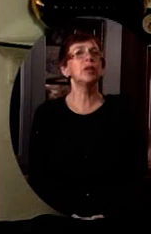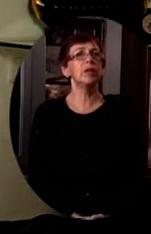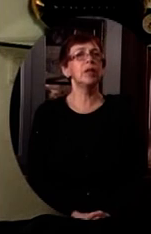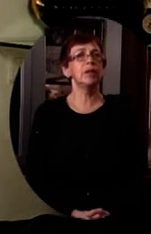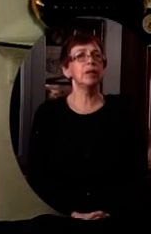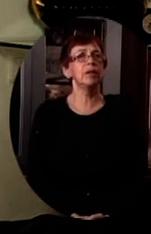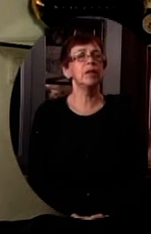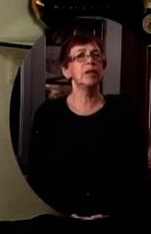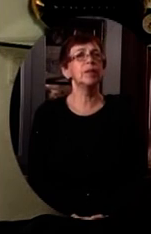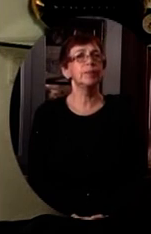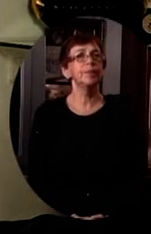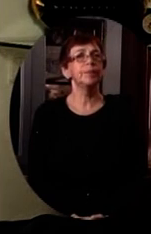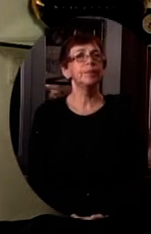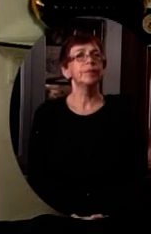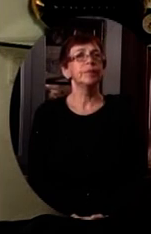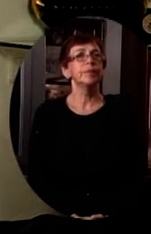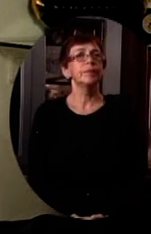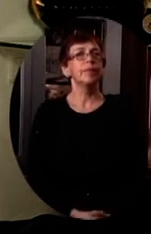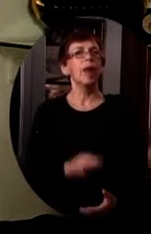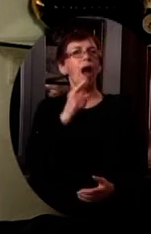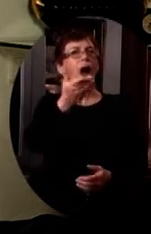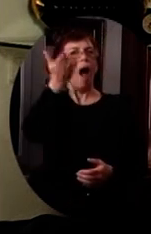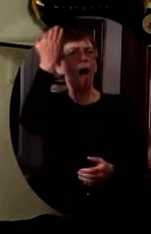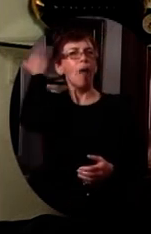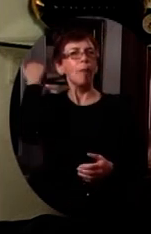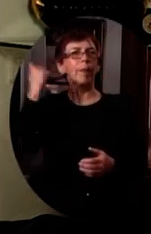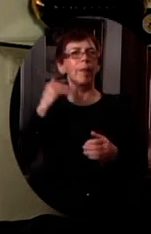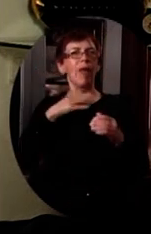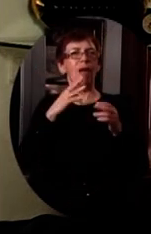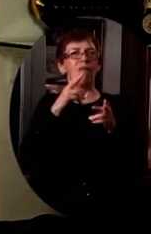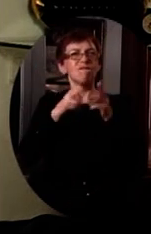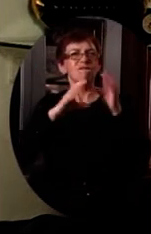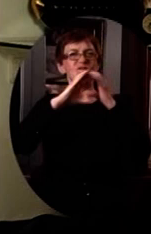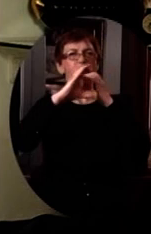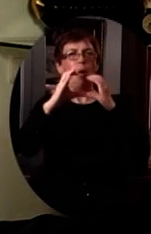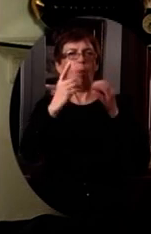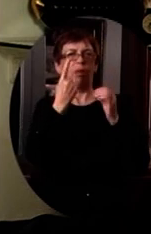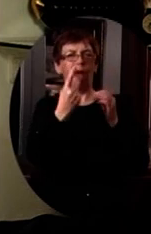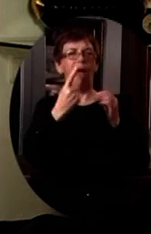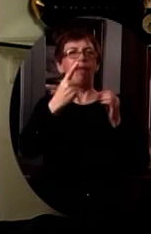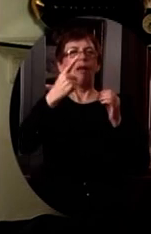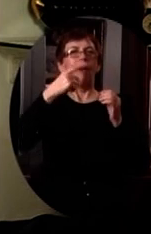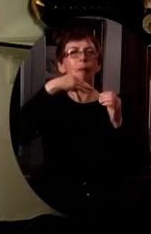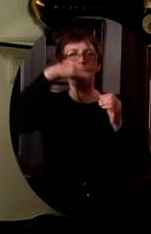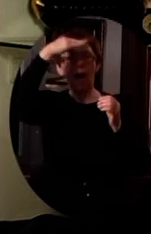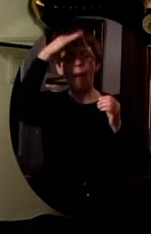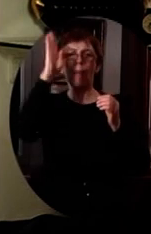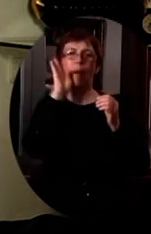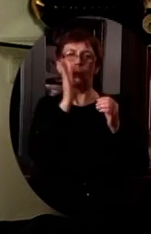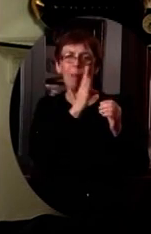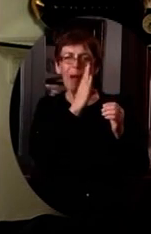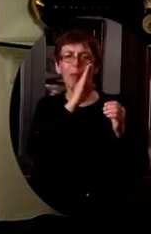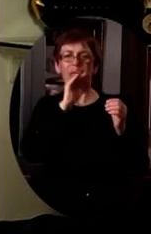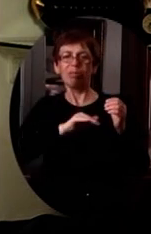המשכנו את הדרך. הייתם בקרון אחד, ההורים, האחים, את,